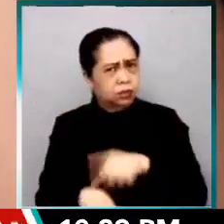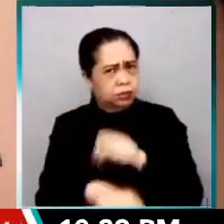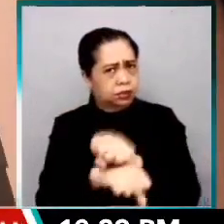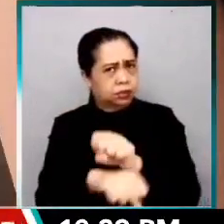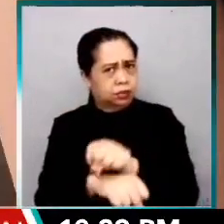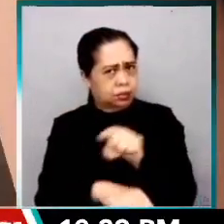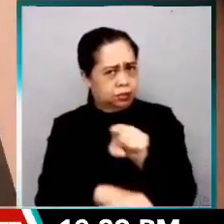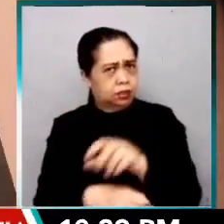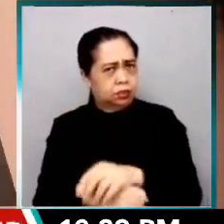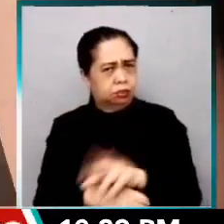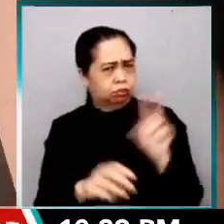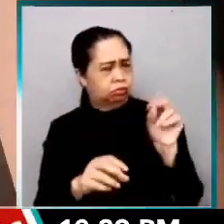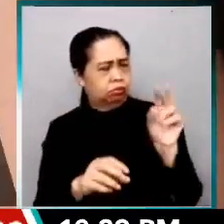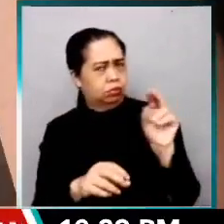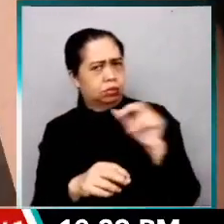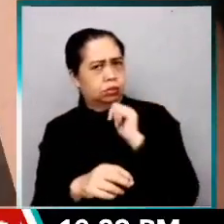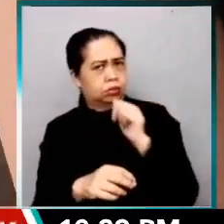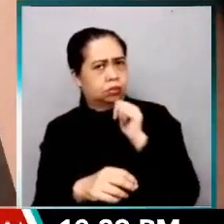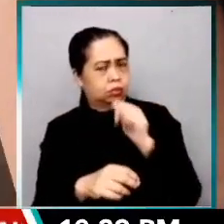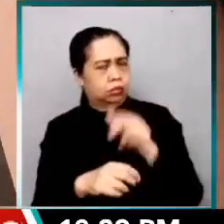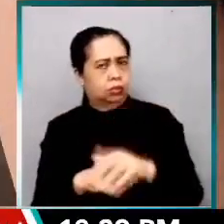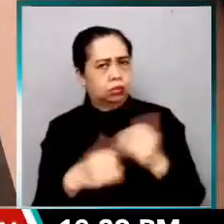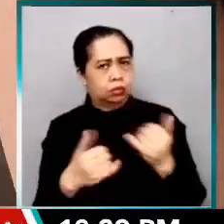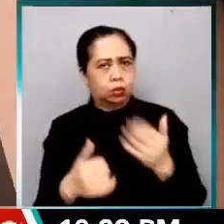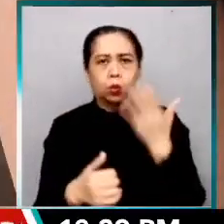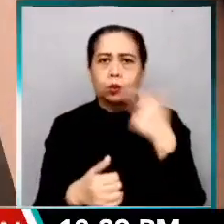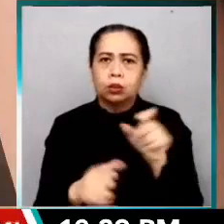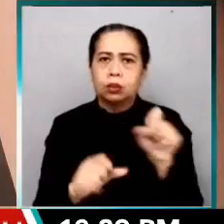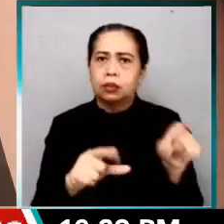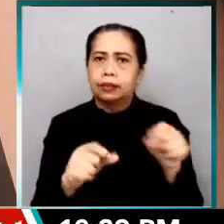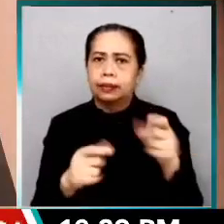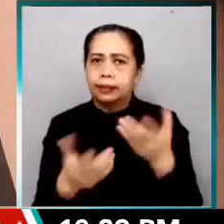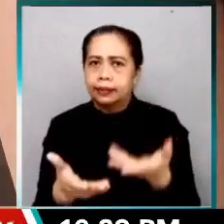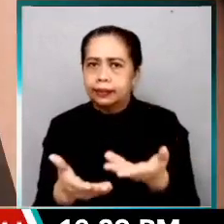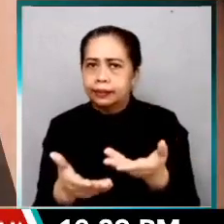po. Okay, bakit ka nagbenta ng ganyan? Iyo.